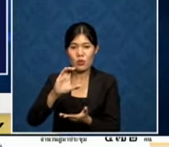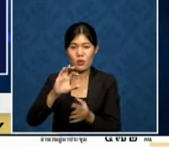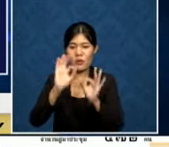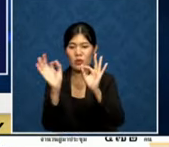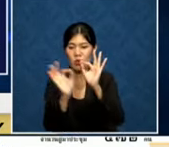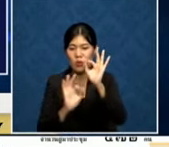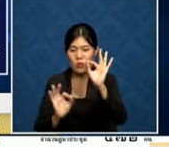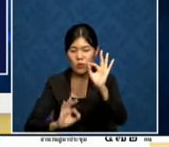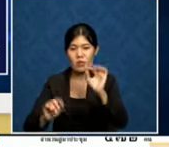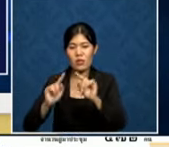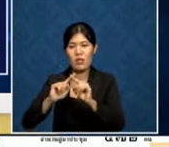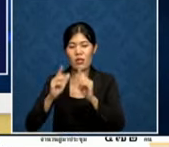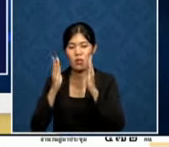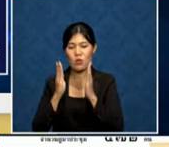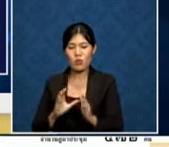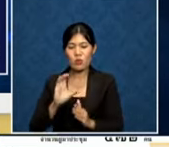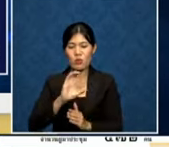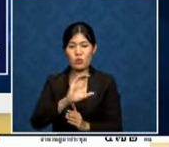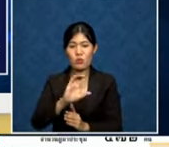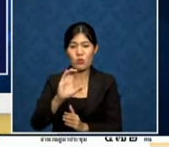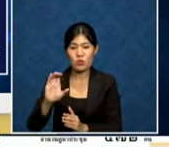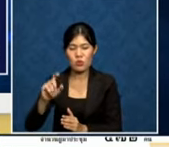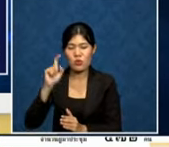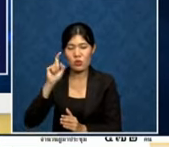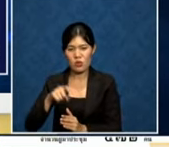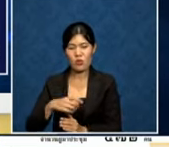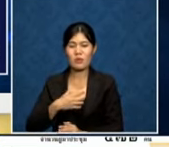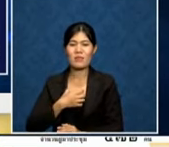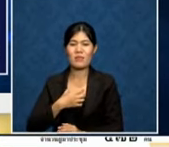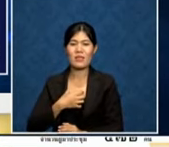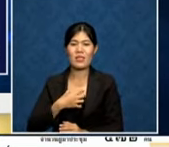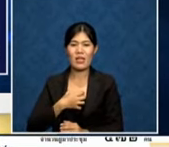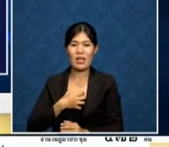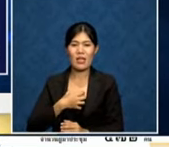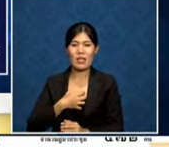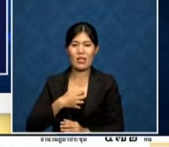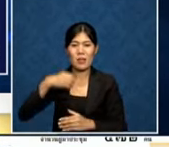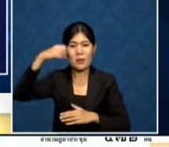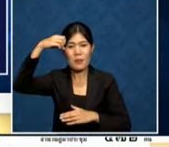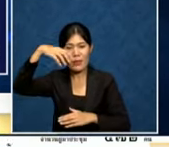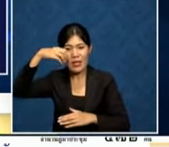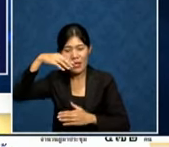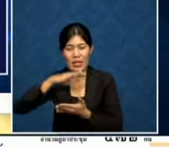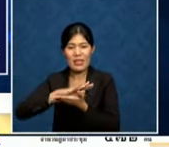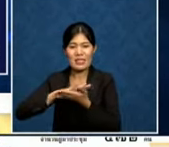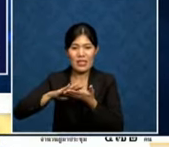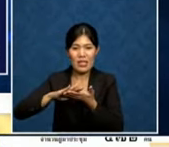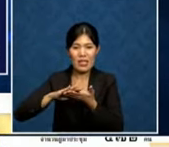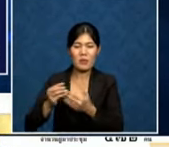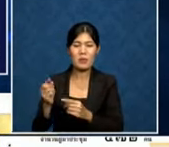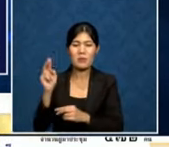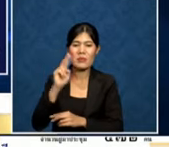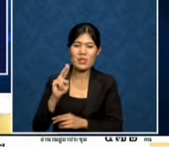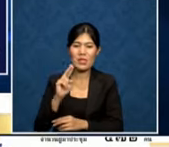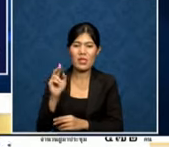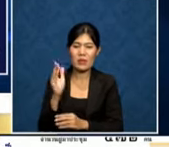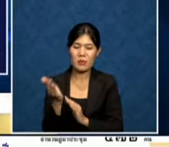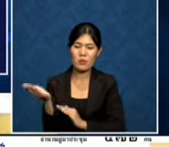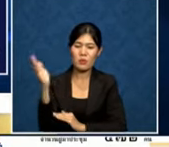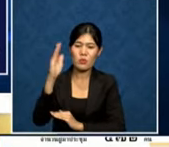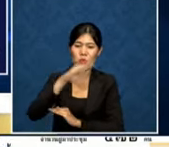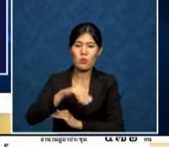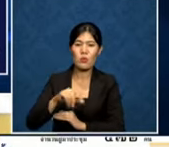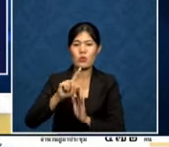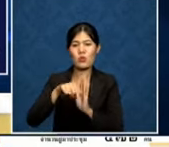ครับต่างก็ต้องการให้ Data Centerของตัวเองใช้พลังงานสะอาดได้ตลอด 24ชมงครับแต่คำถามปัจจุบันคือ